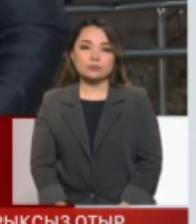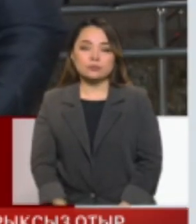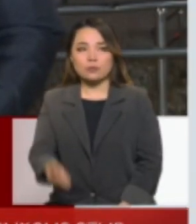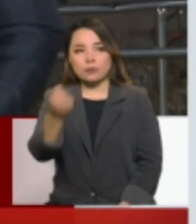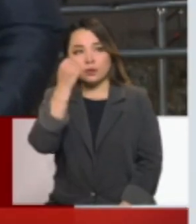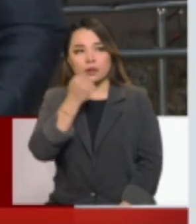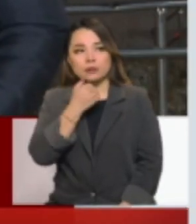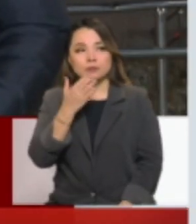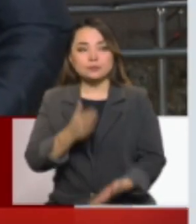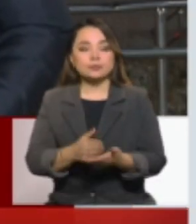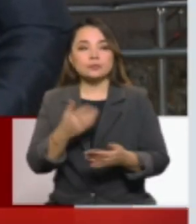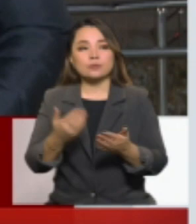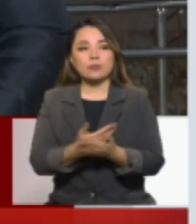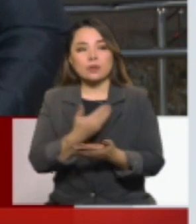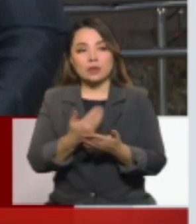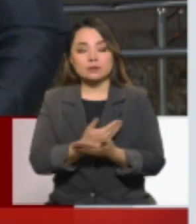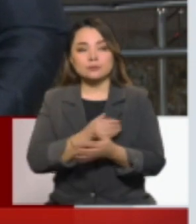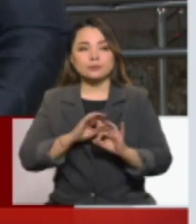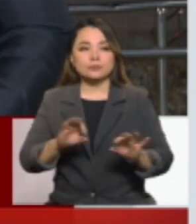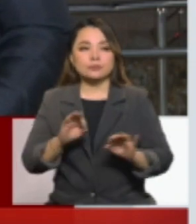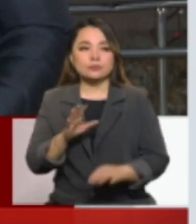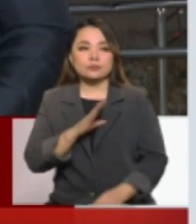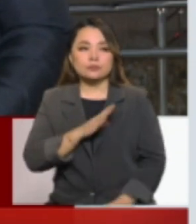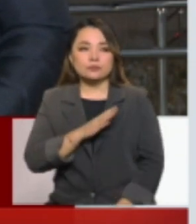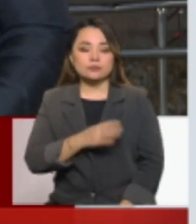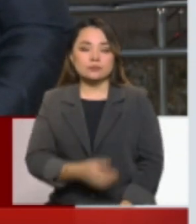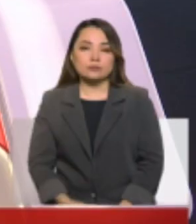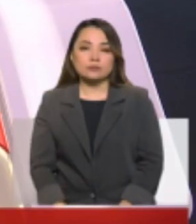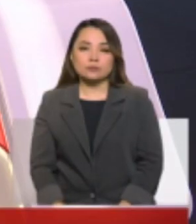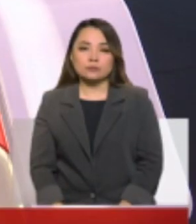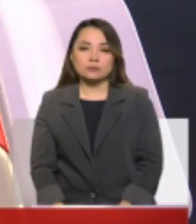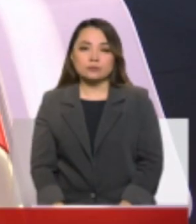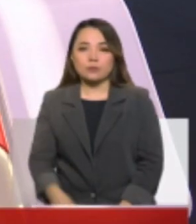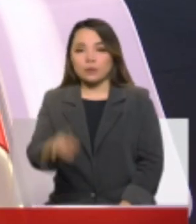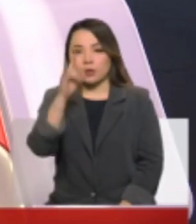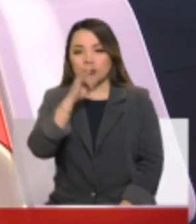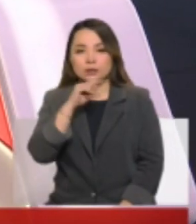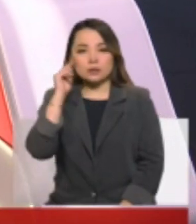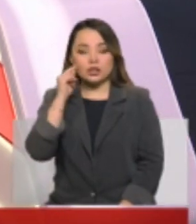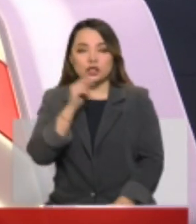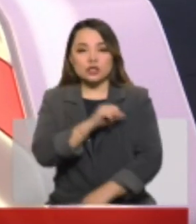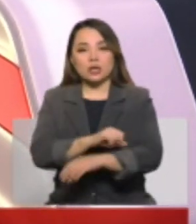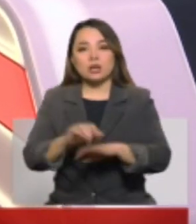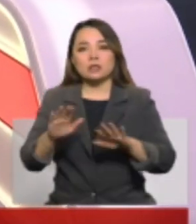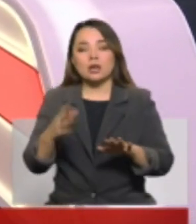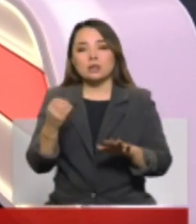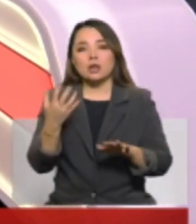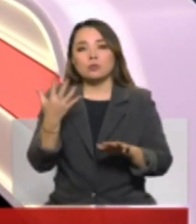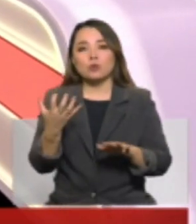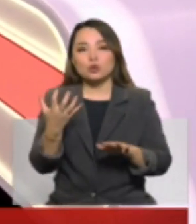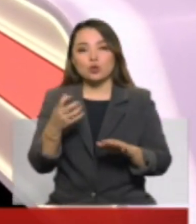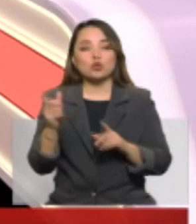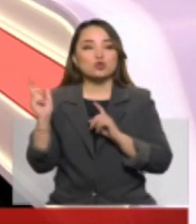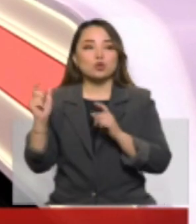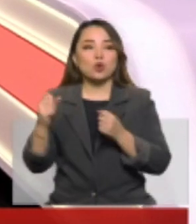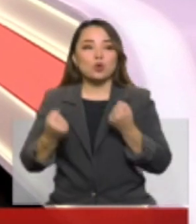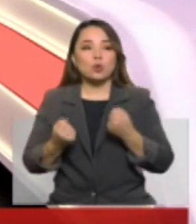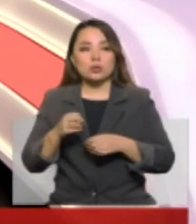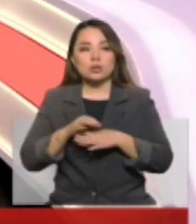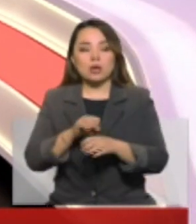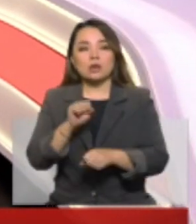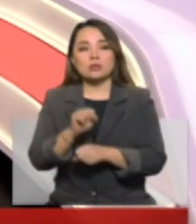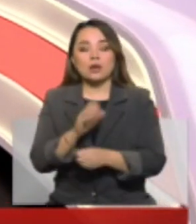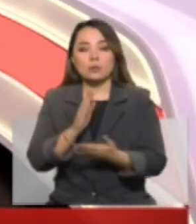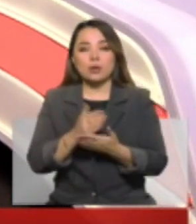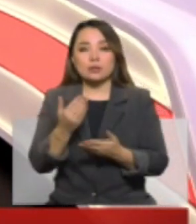Рахмет, тікелей эфирде шолып жасаған әріптесім Жандос Темірғали болатын. Қазақ-қырғыз шекарасында тағы да 500 жүк көлігі кептеліп